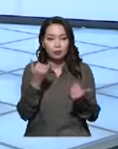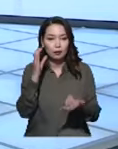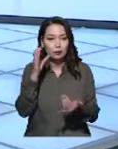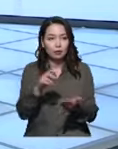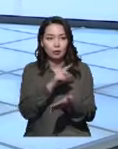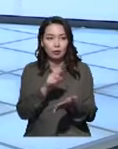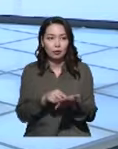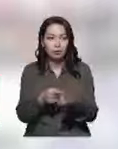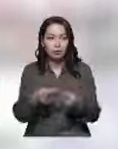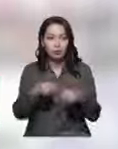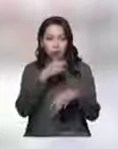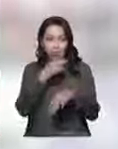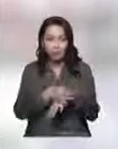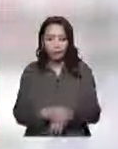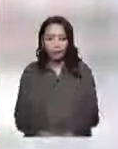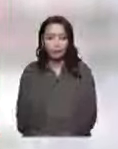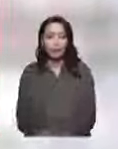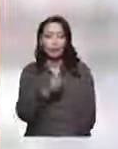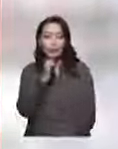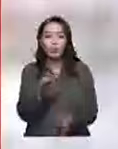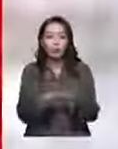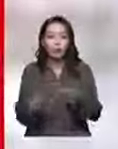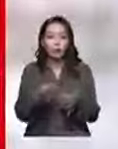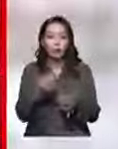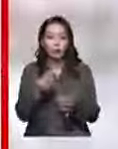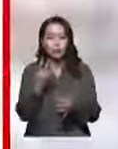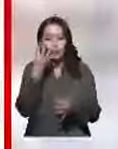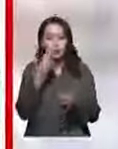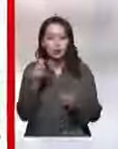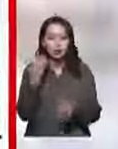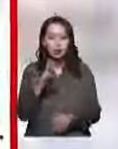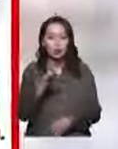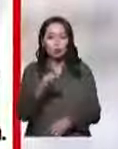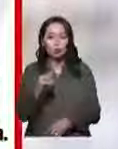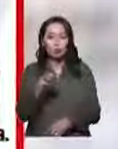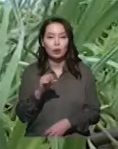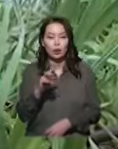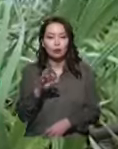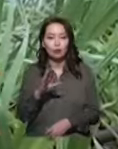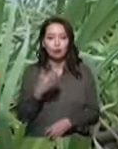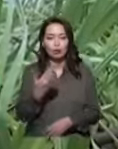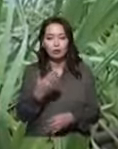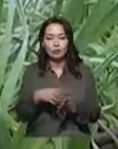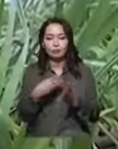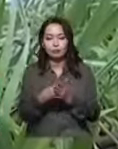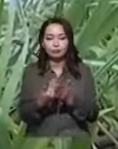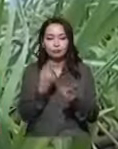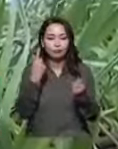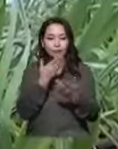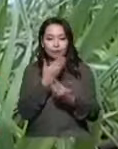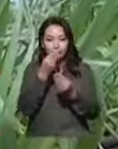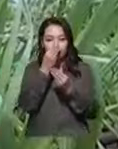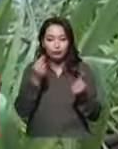жауаптылардан сұрады. Қостанай облысында 4 жыл бұрын жоғалған Руслан Жұбанышевтан әлі хабар жоқ. 17 жасында іс-түссіз